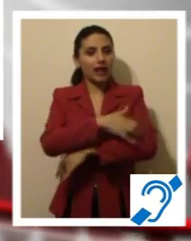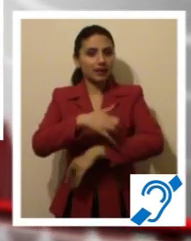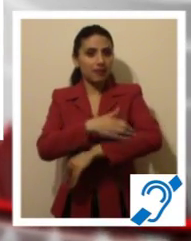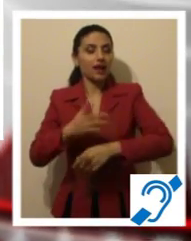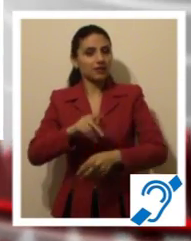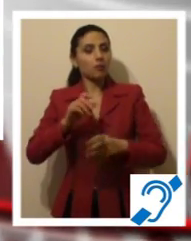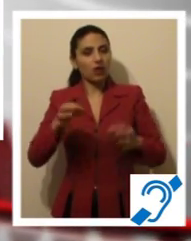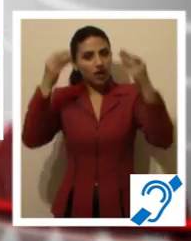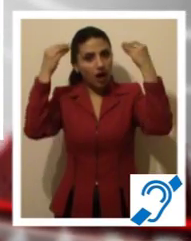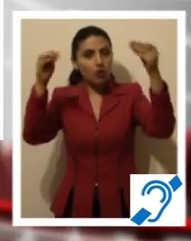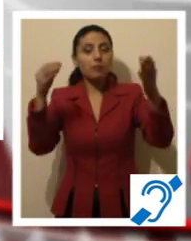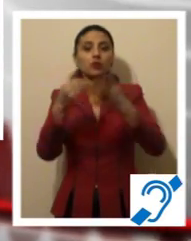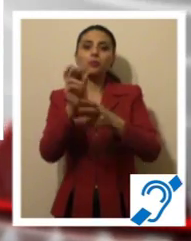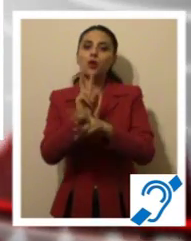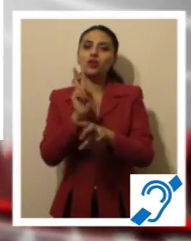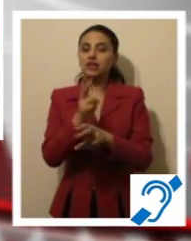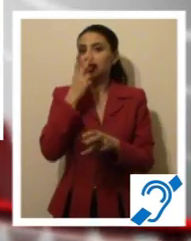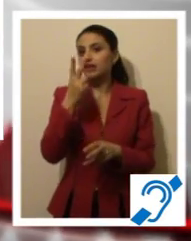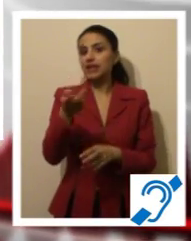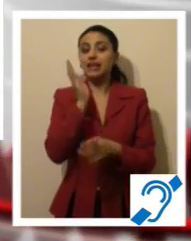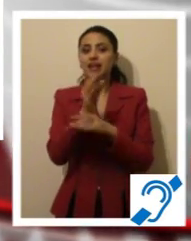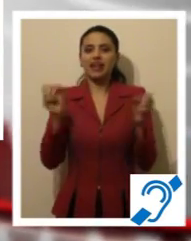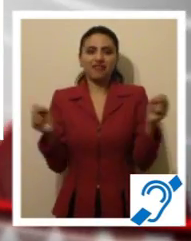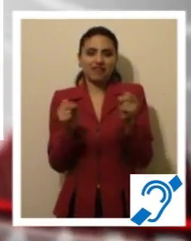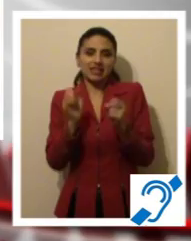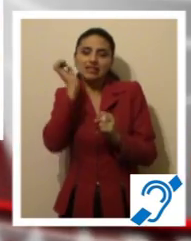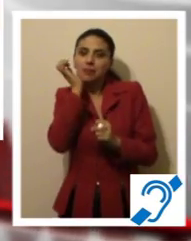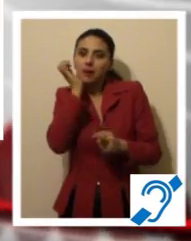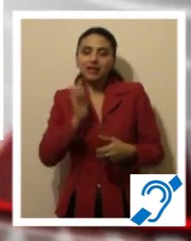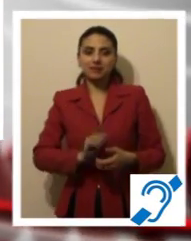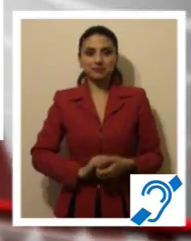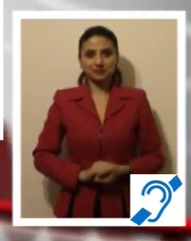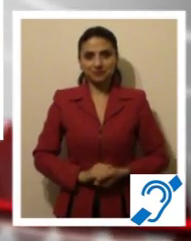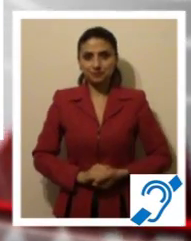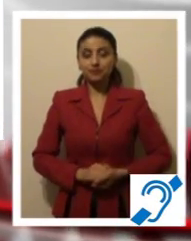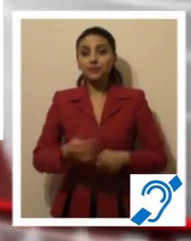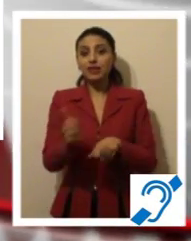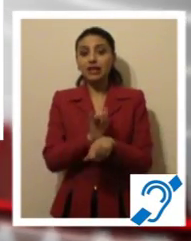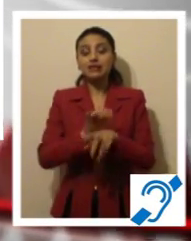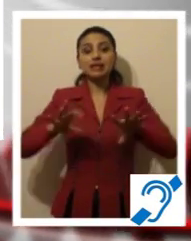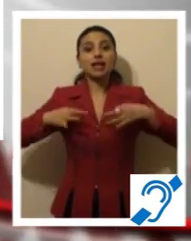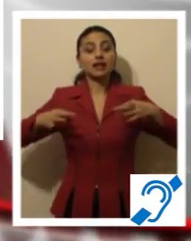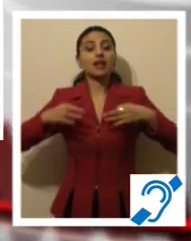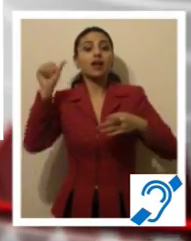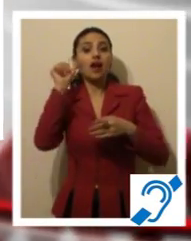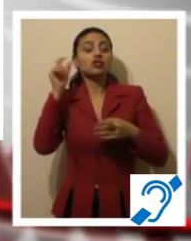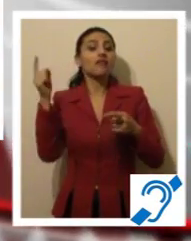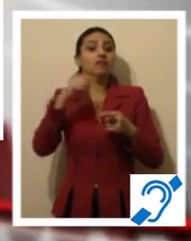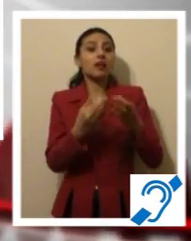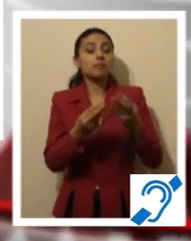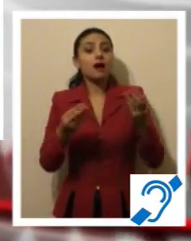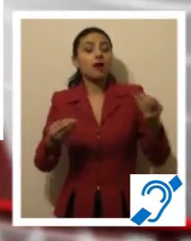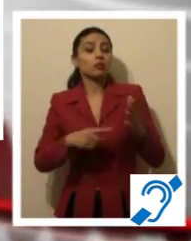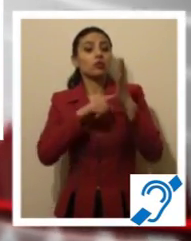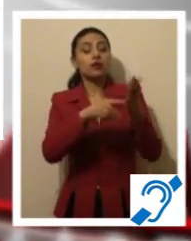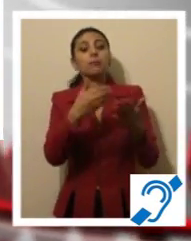să poată oferi protecție față de acțiunea directă a frigului și zăpezii. Direcția Sanitar-Veterinară Argeș vine cu o serie de